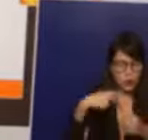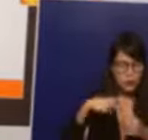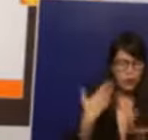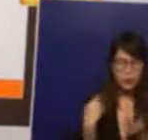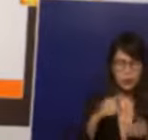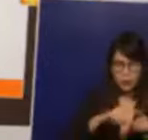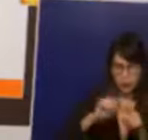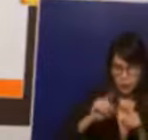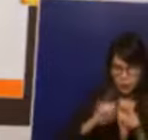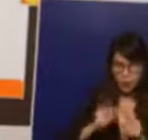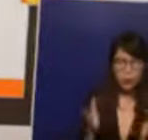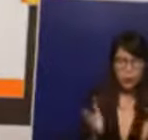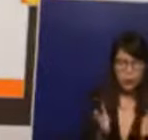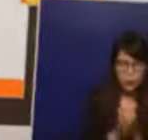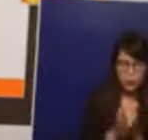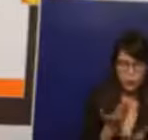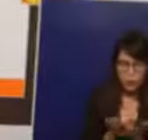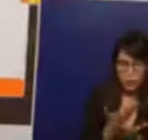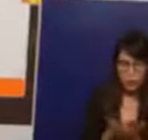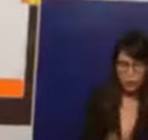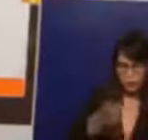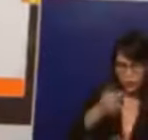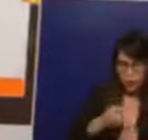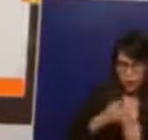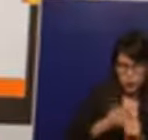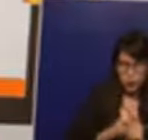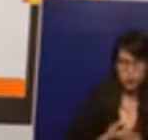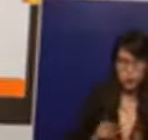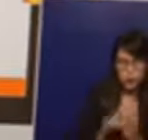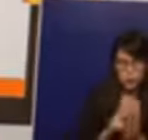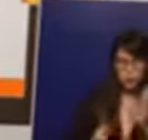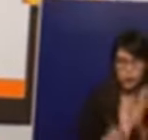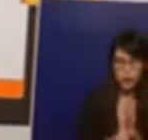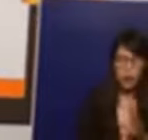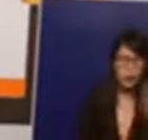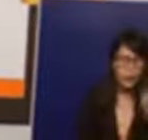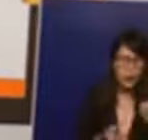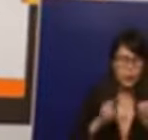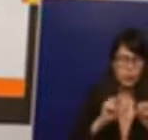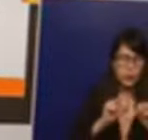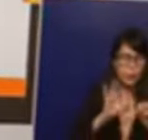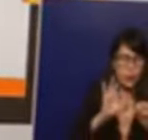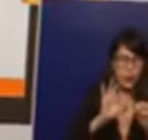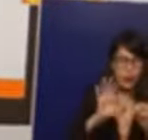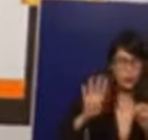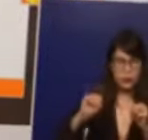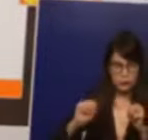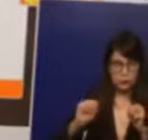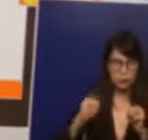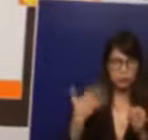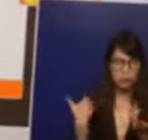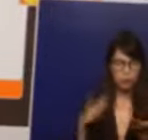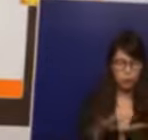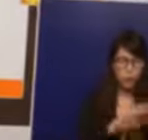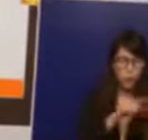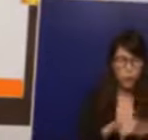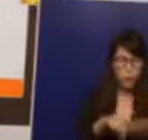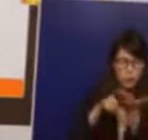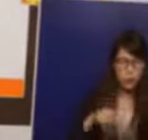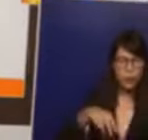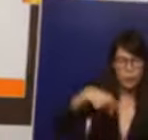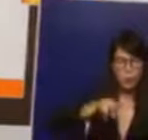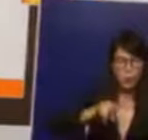ป็นเงินได้พึงประเมินตามประมวลกฎหมายรัษฎากรมาตรา 39-40 นำไปคำนวณภาษีเพื่อยื่นพงศ. 90ด้วย